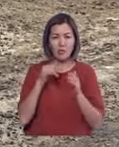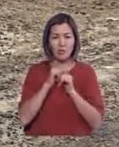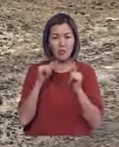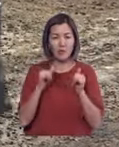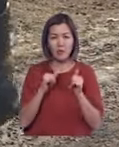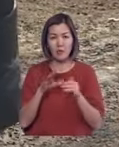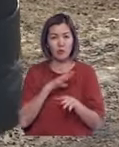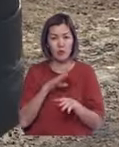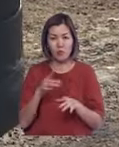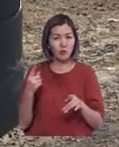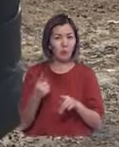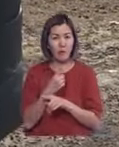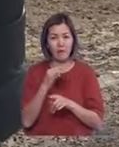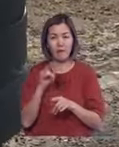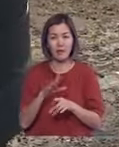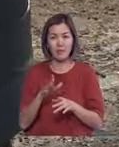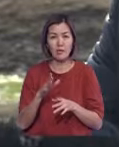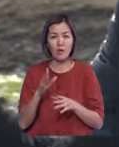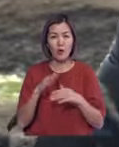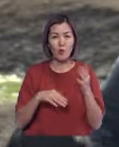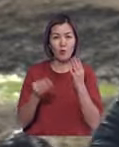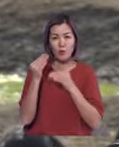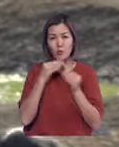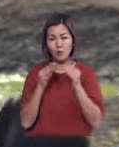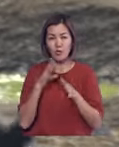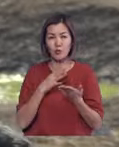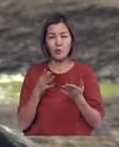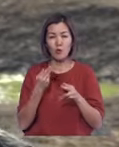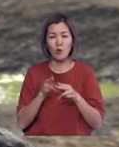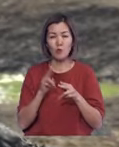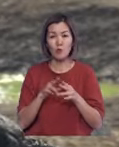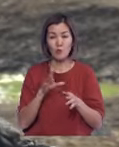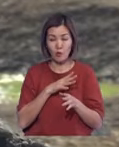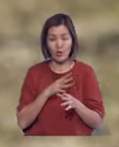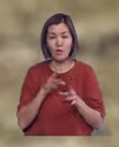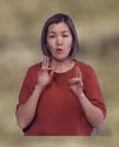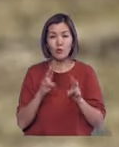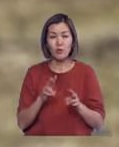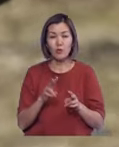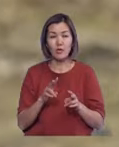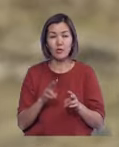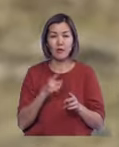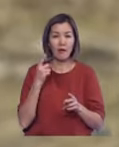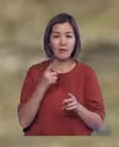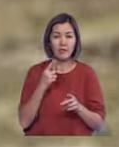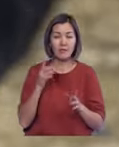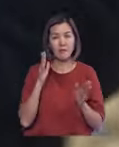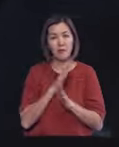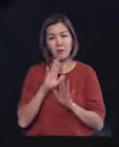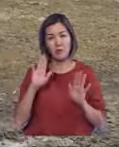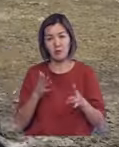болмапты. Деректерге сүйенсек, қолдан ұрықтандыру тәсілін қолданған кезде мұндай төлдер болған. Ал Ерлан Әлімбаевтың шаруашылығында бұл табиғи